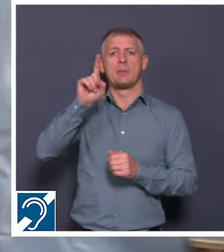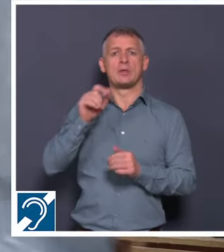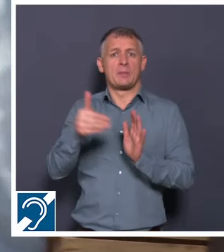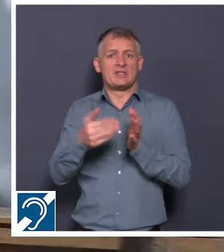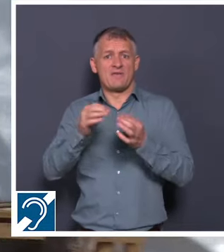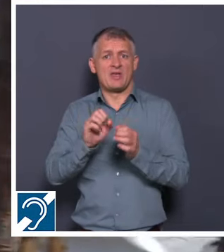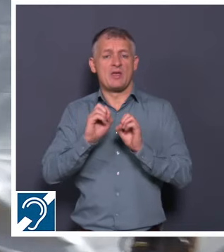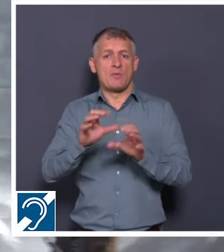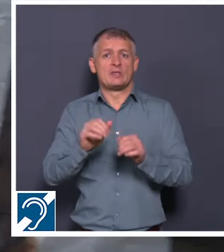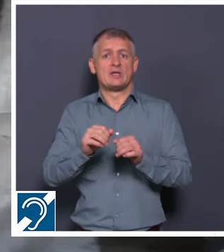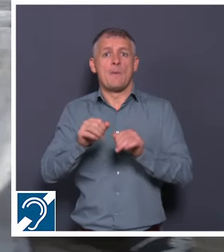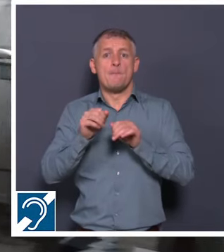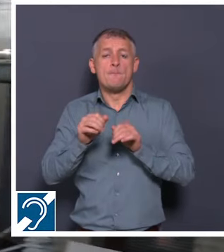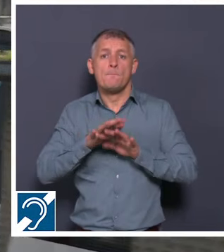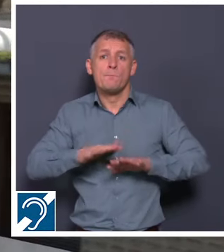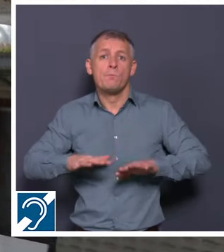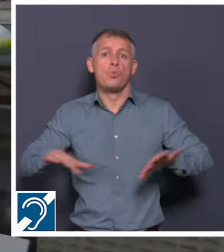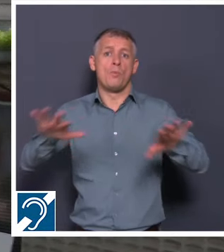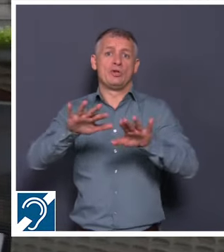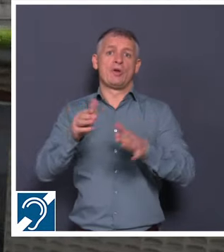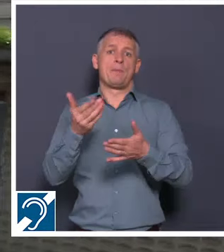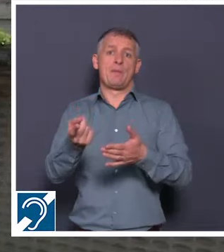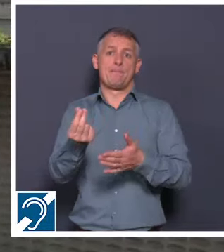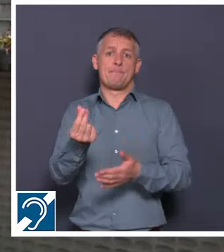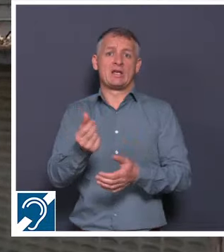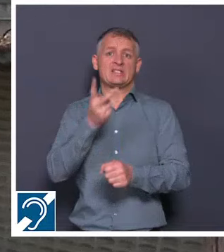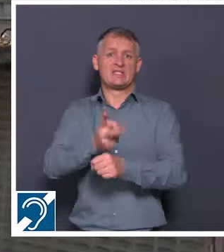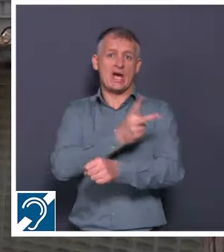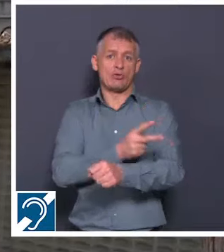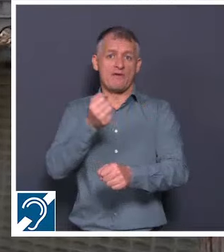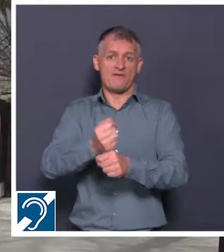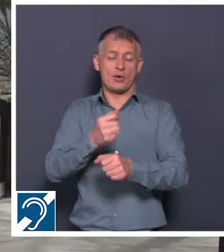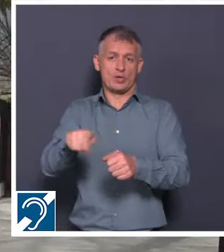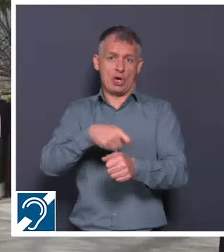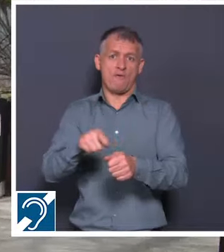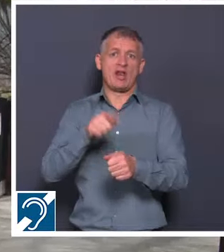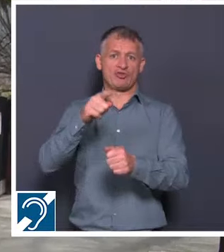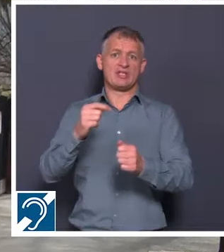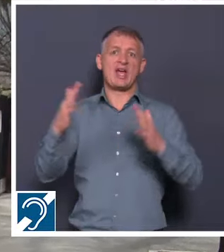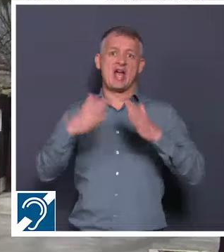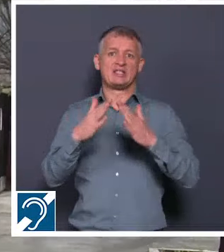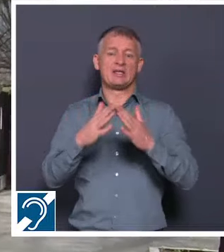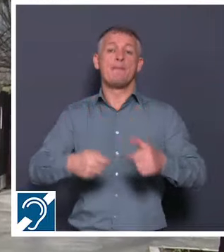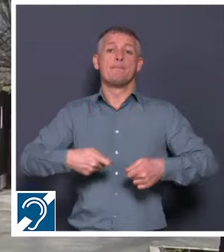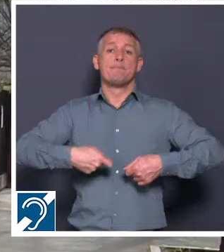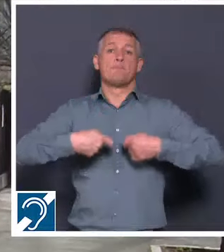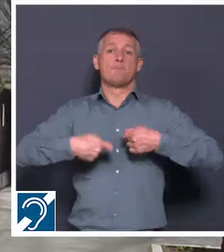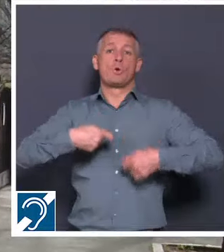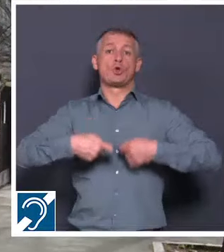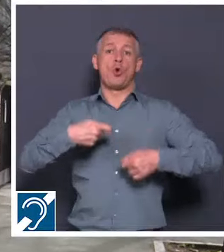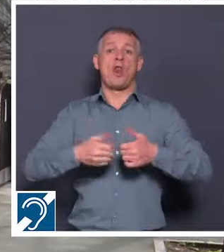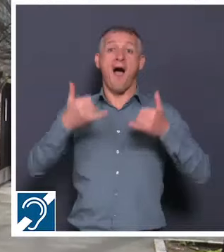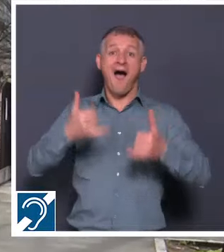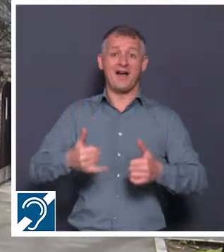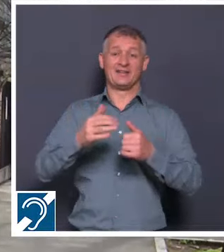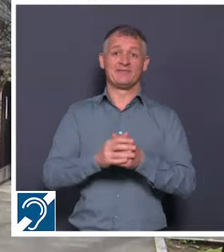publice, pentru că din banii statului sunt renovate astfel de vile de protocol. Ei bine, astăzi, în campanie